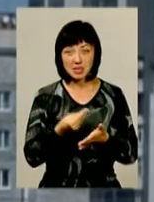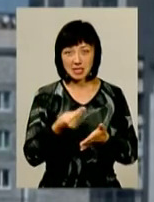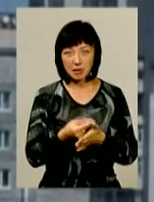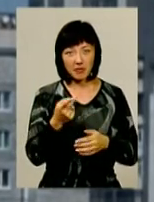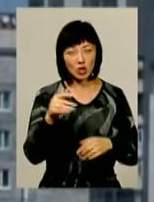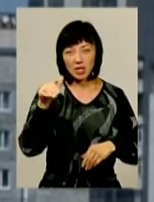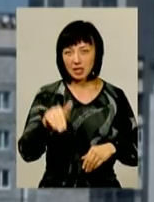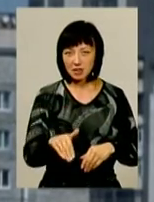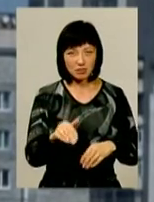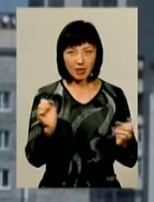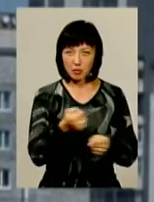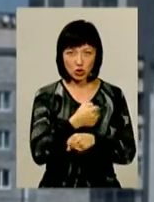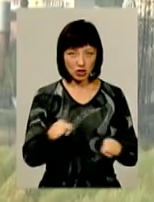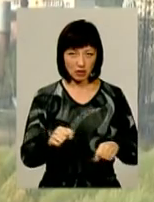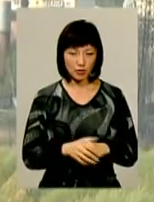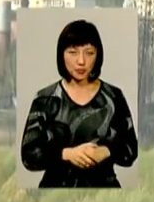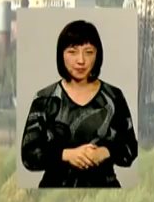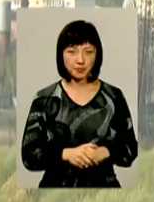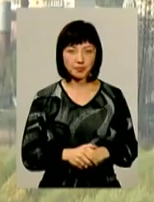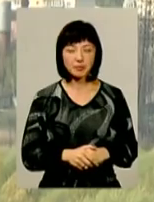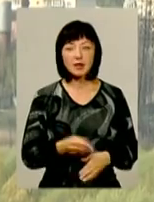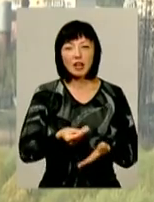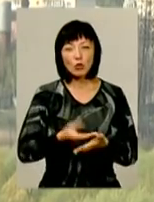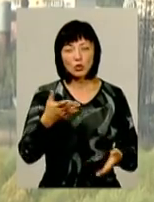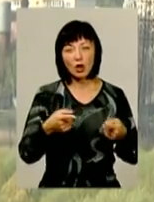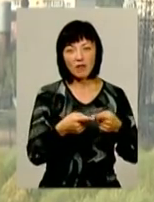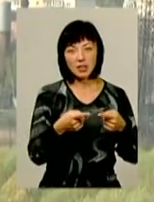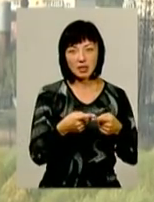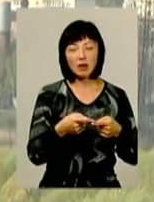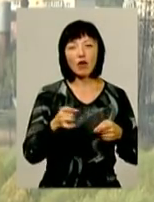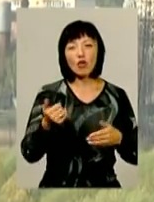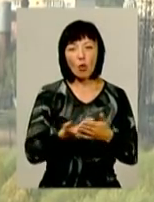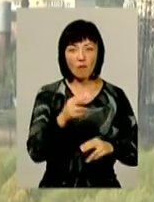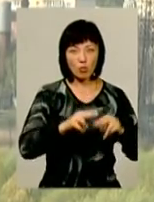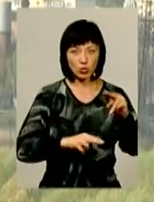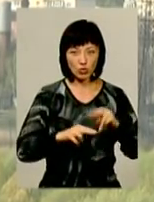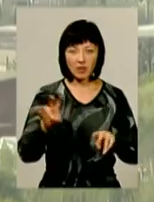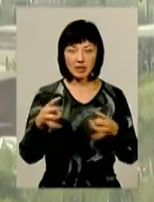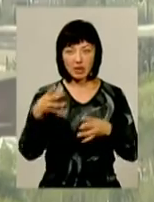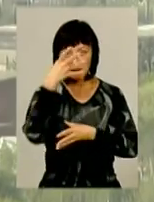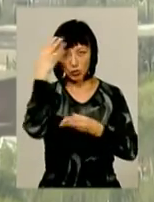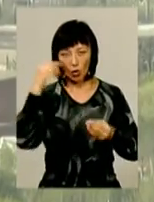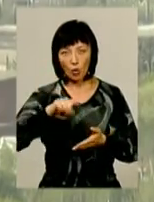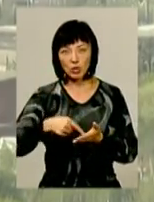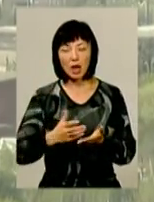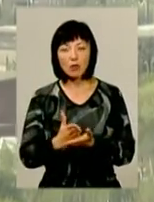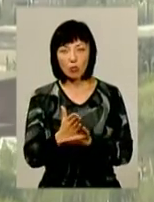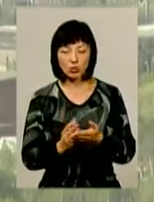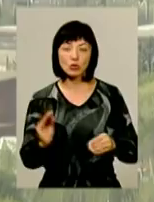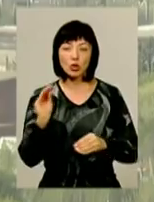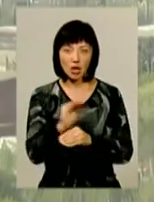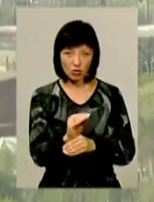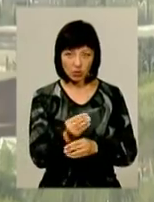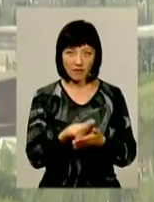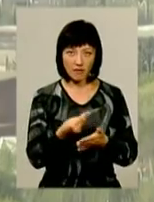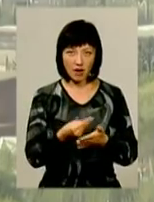за 1500, навряд чи вдасться, кажуть агенти. Найдорожча оренда квартир, звісно, у новобудовах. Не варто забувати про комунальні послуги, які теж